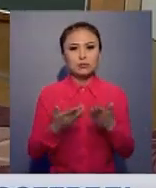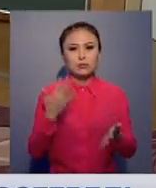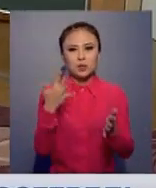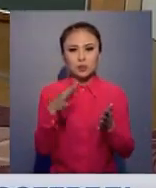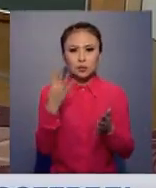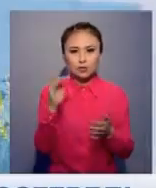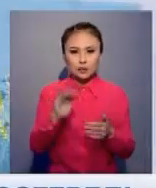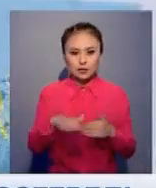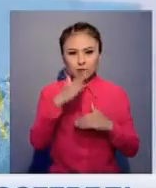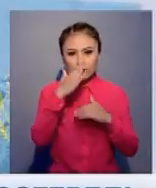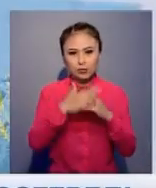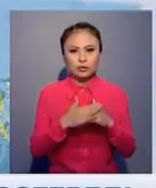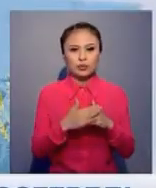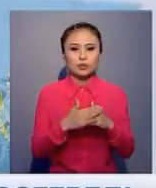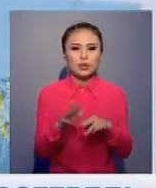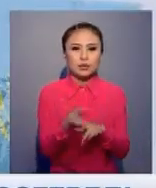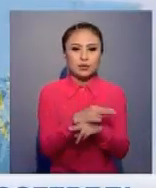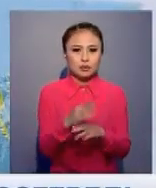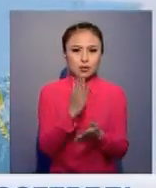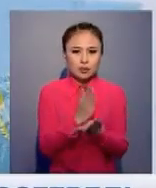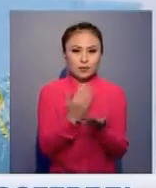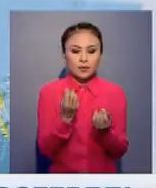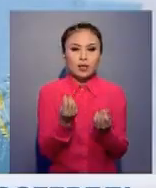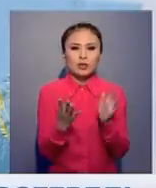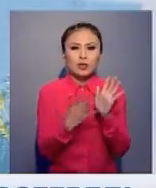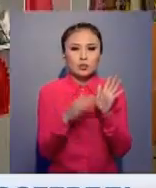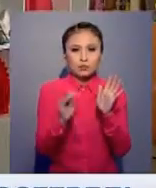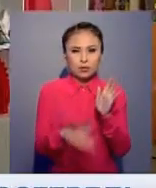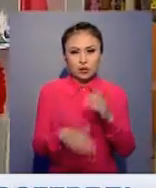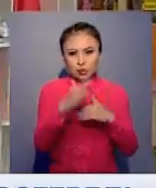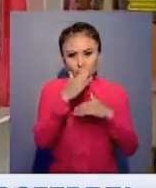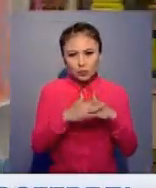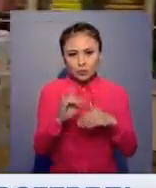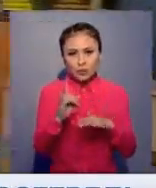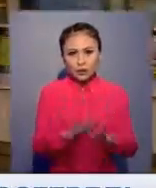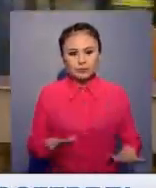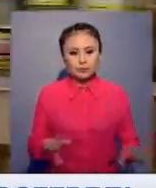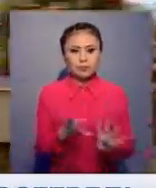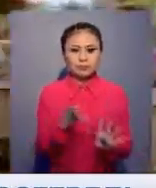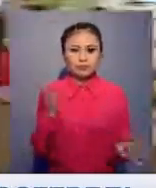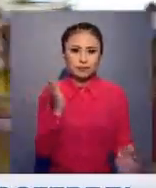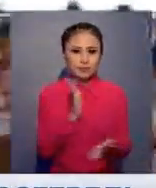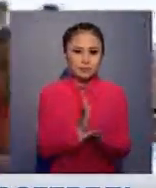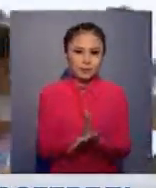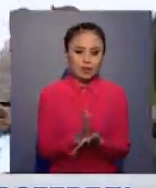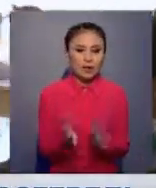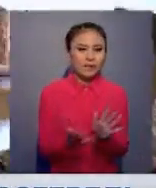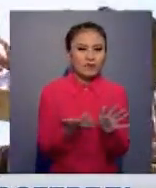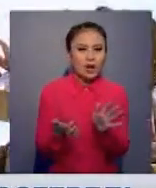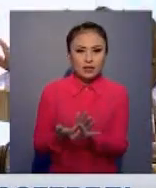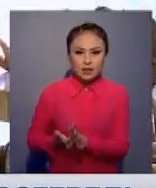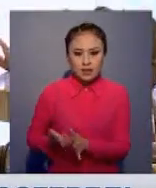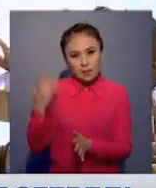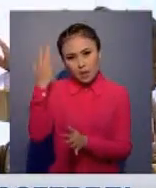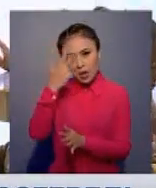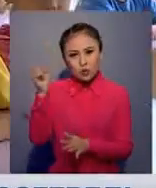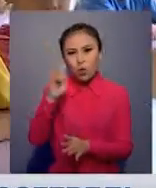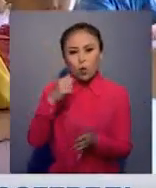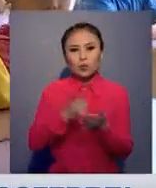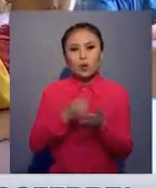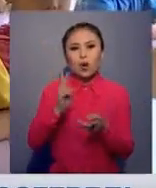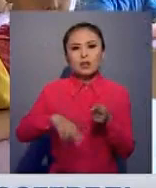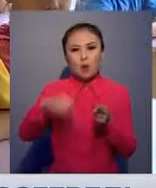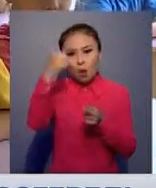ұйымдарда 54 мыңнан астам бүлдіршін тәрбиеленіп жатыр. Тағы 9 мыңға жуық бала кезекте. Орын тапшылығын азайту мақсатында жыл соңына